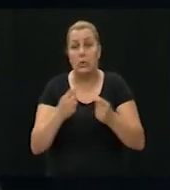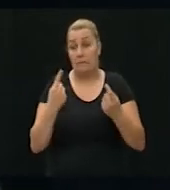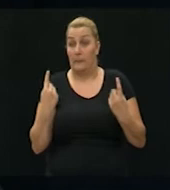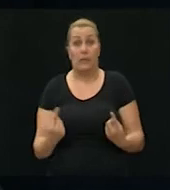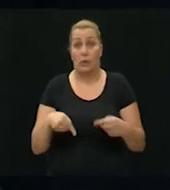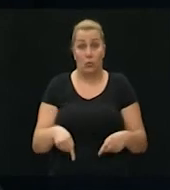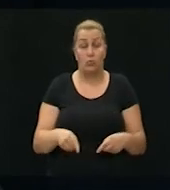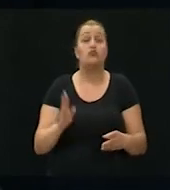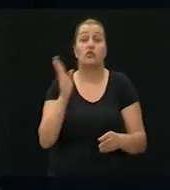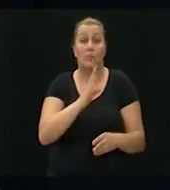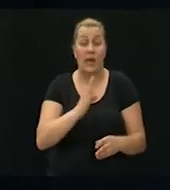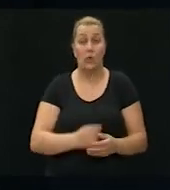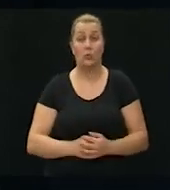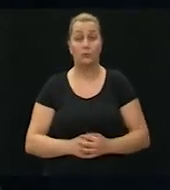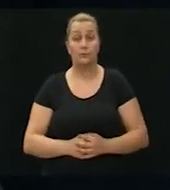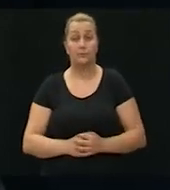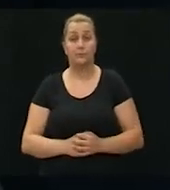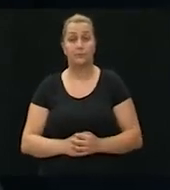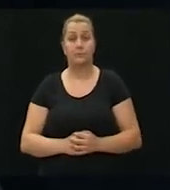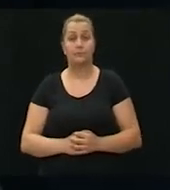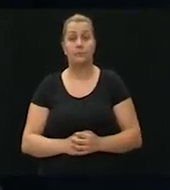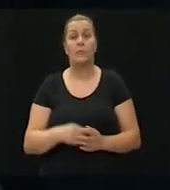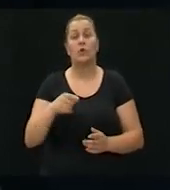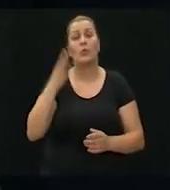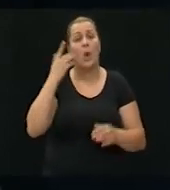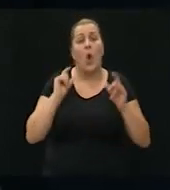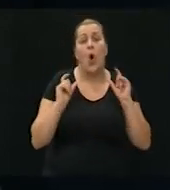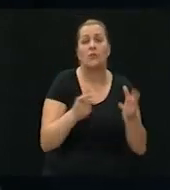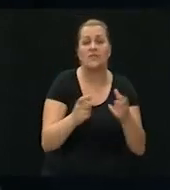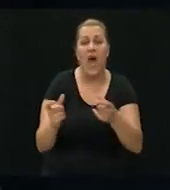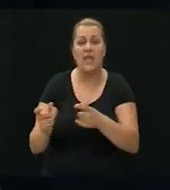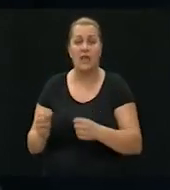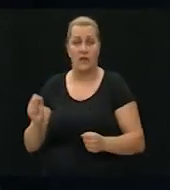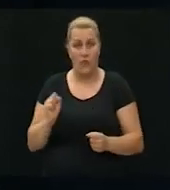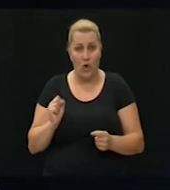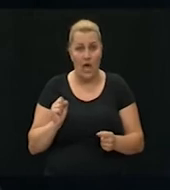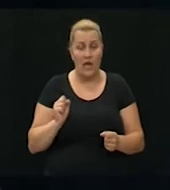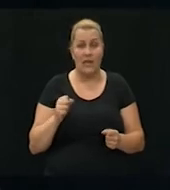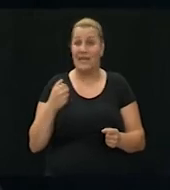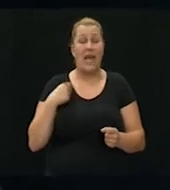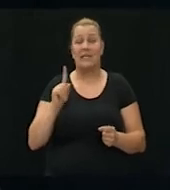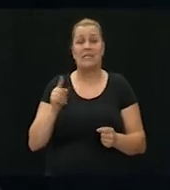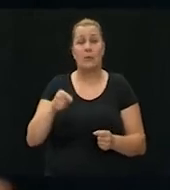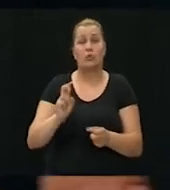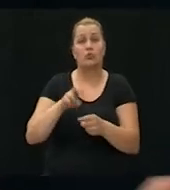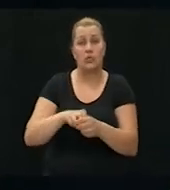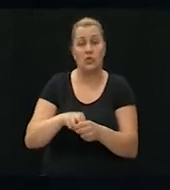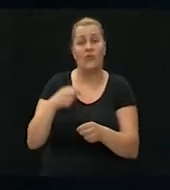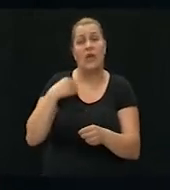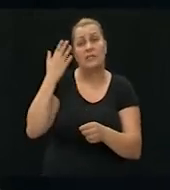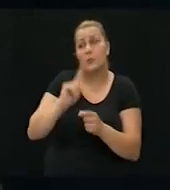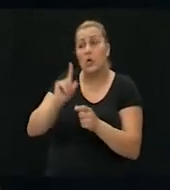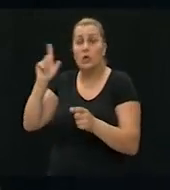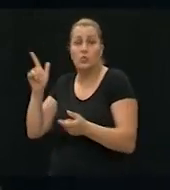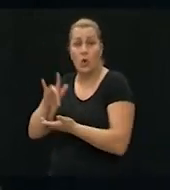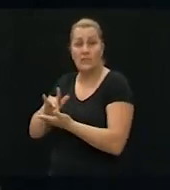zadesili su se tu u Šibeniku. A onda je bilo neki osvajanja vojarni, pa bilo je. Osobno nisam tu sudjelovao jer sam bio vamo na drugoj